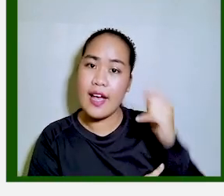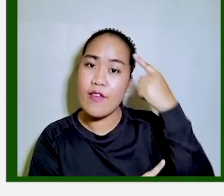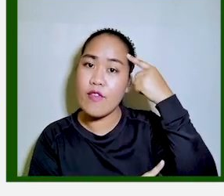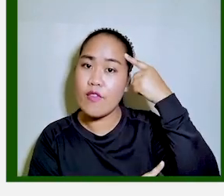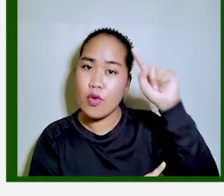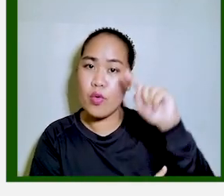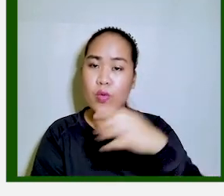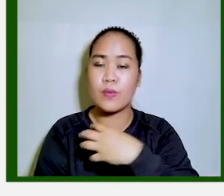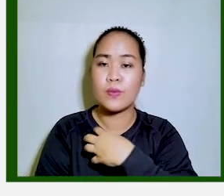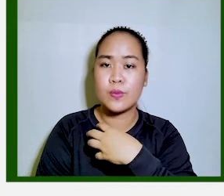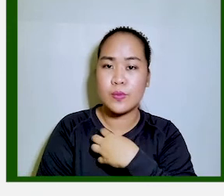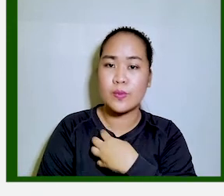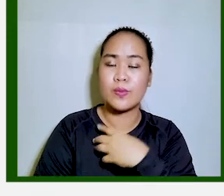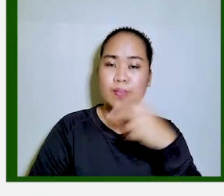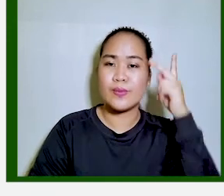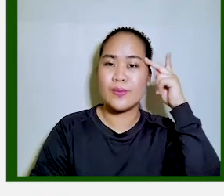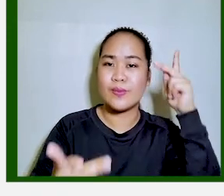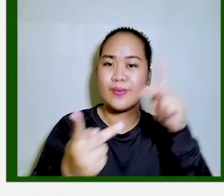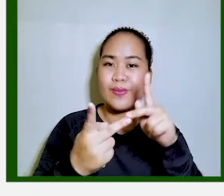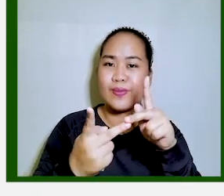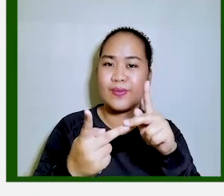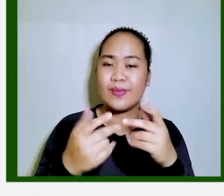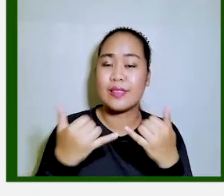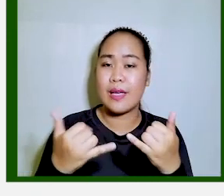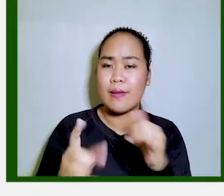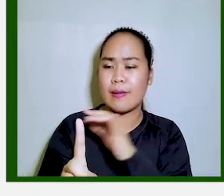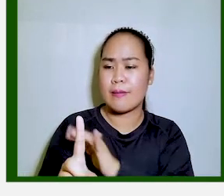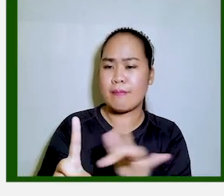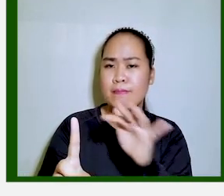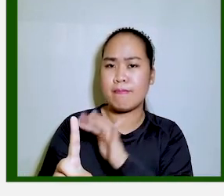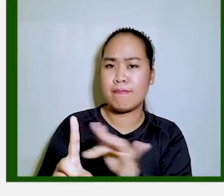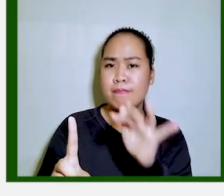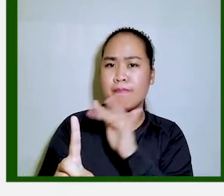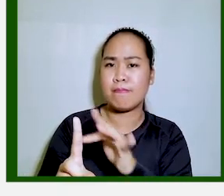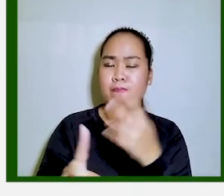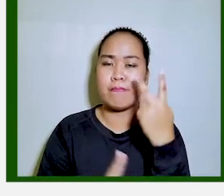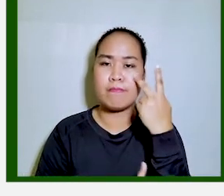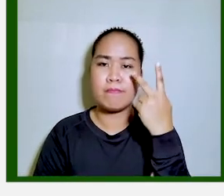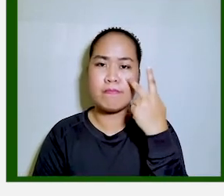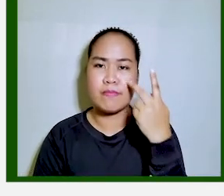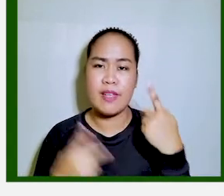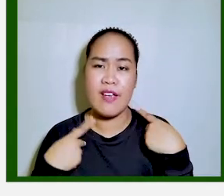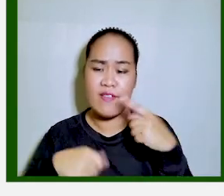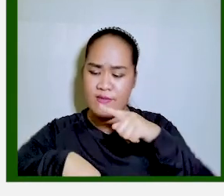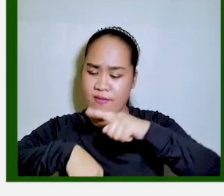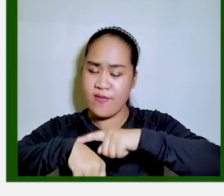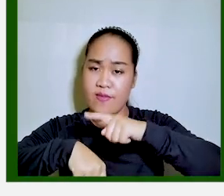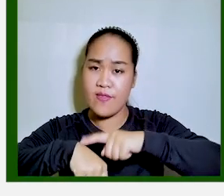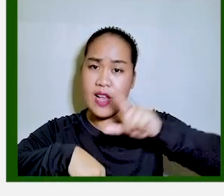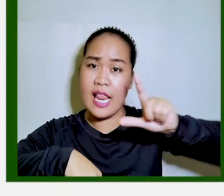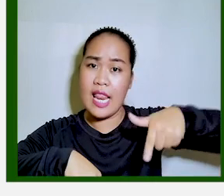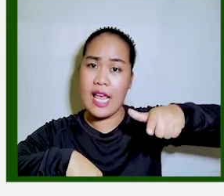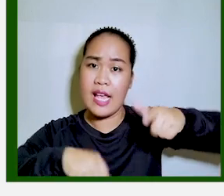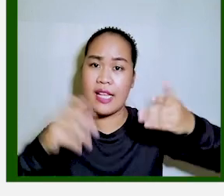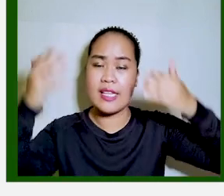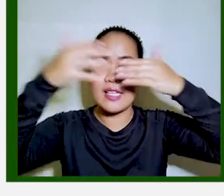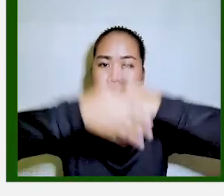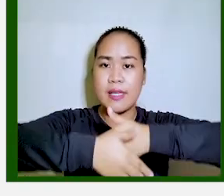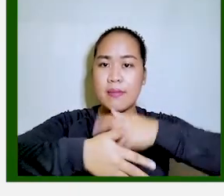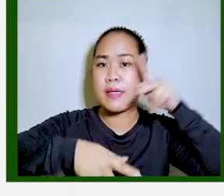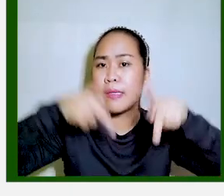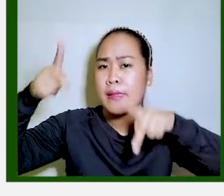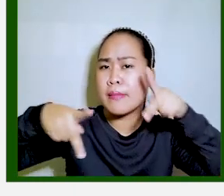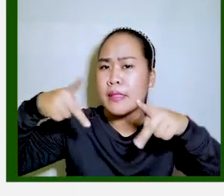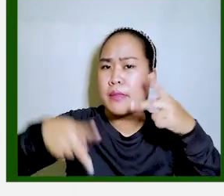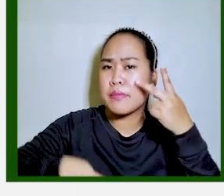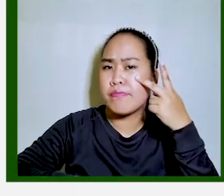no, na namo-monitor namin ngayon kung sa dis oras ng gabi ay may mga tao bang naglalakad pa, 'di ba?